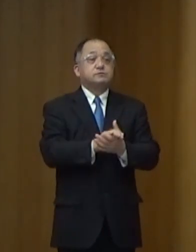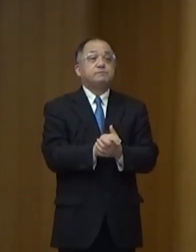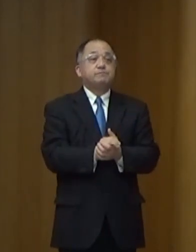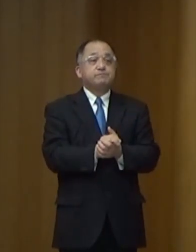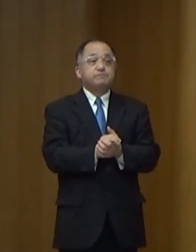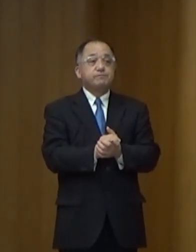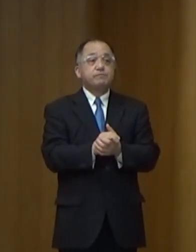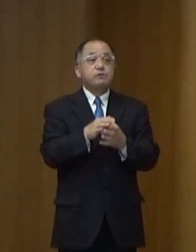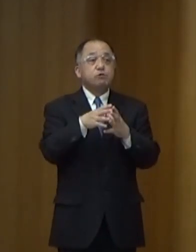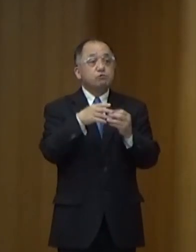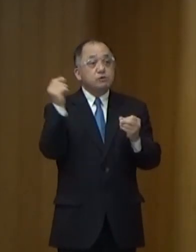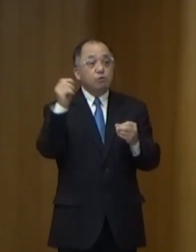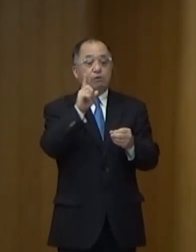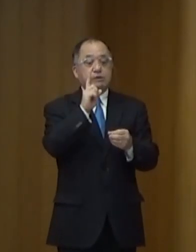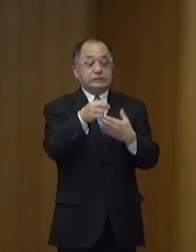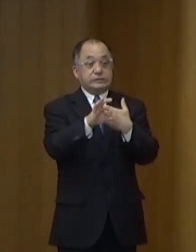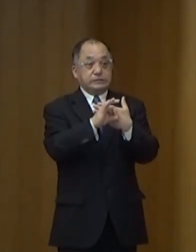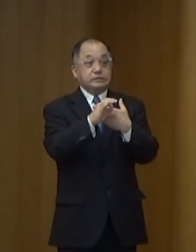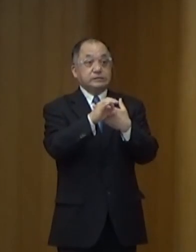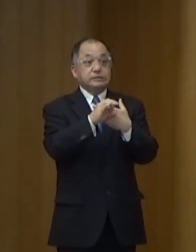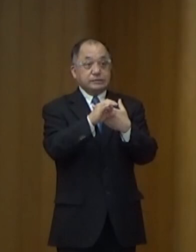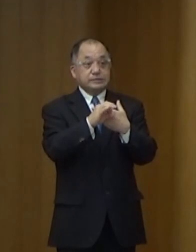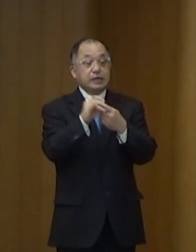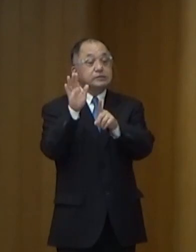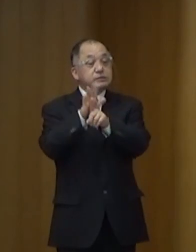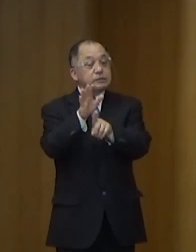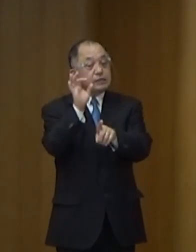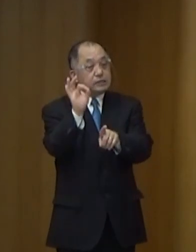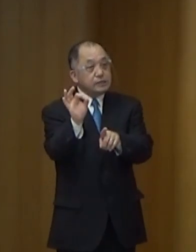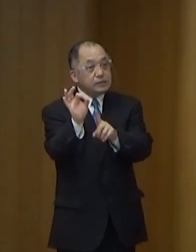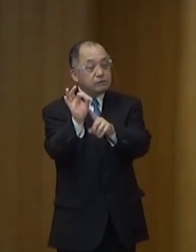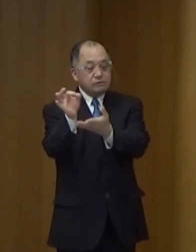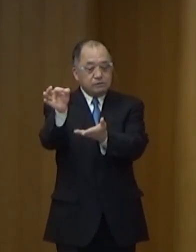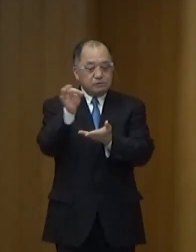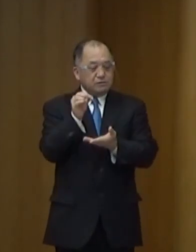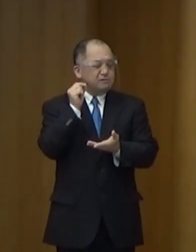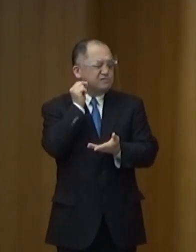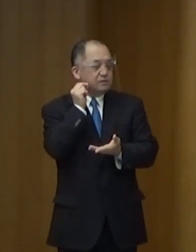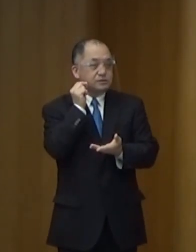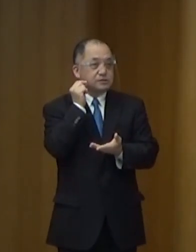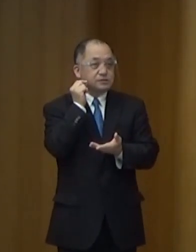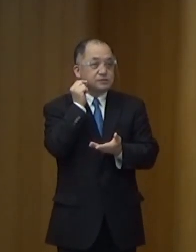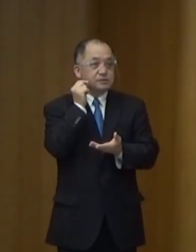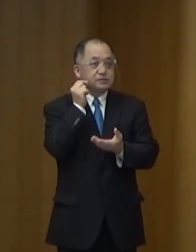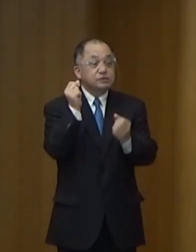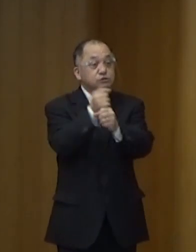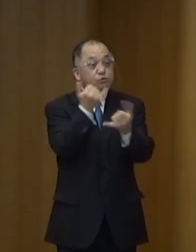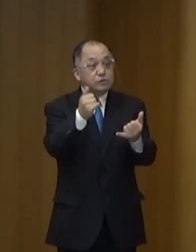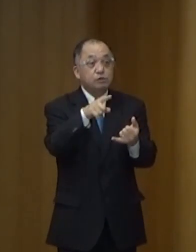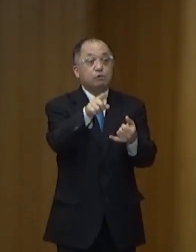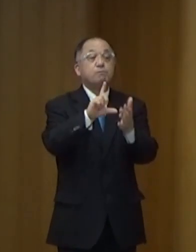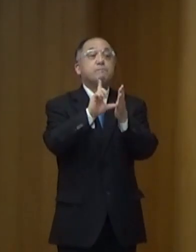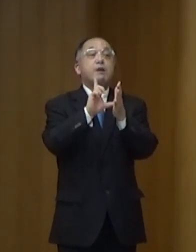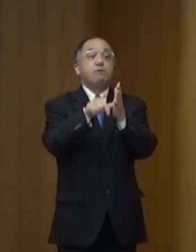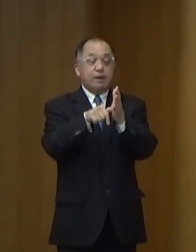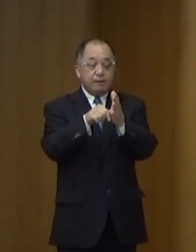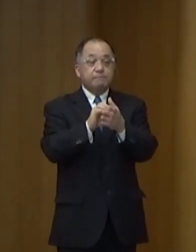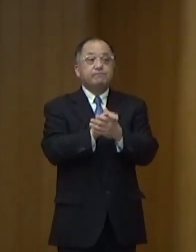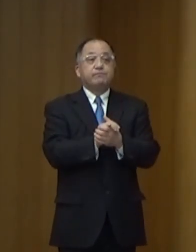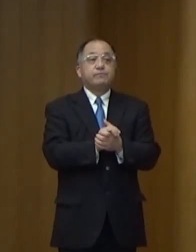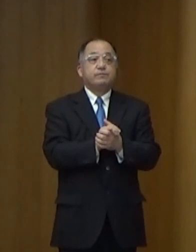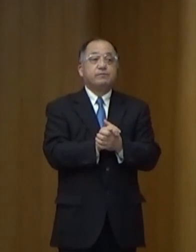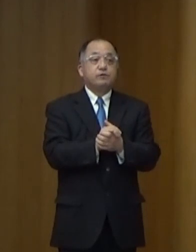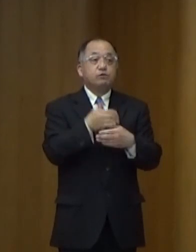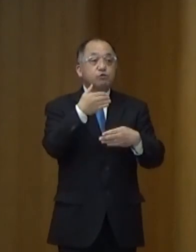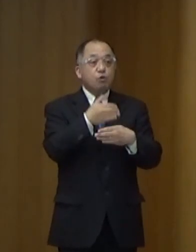して国の一時支援金、これが受給できなかった事業者の皆様についてはど